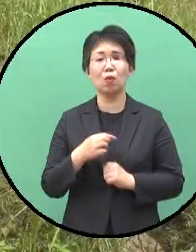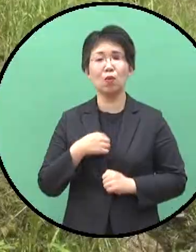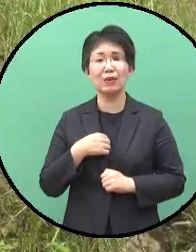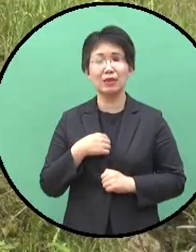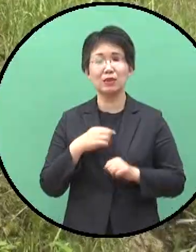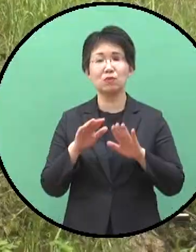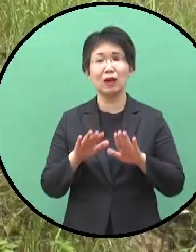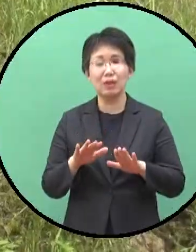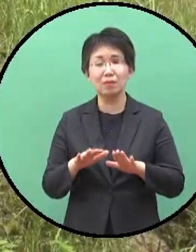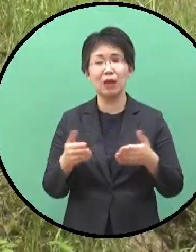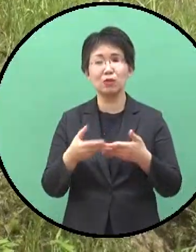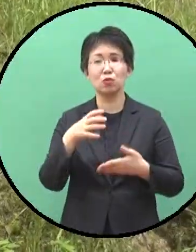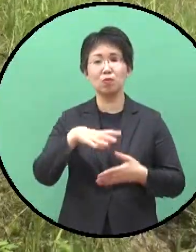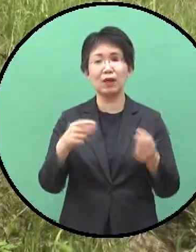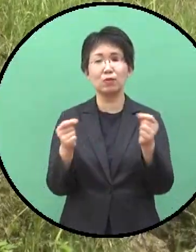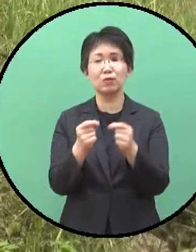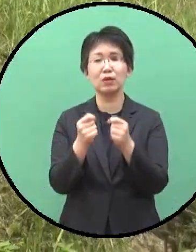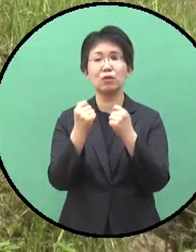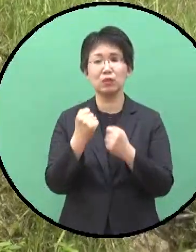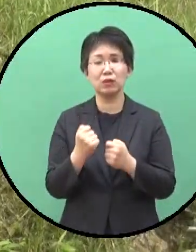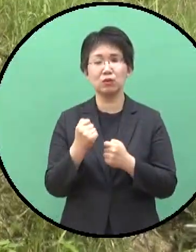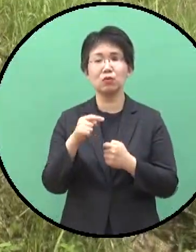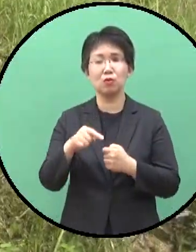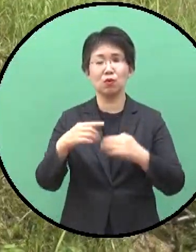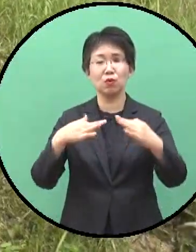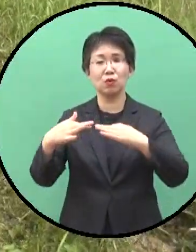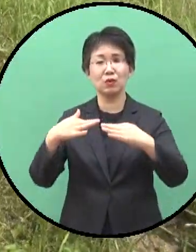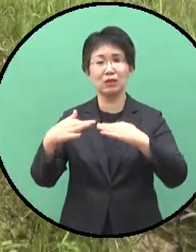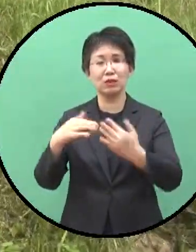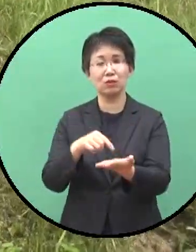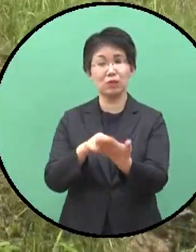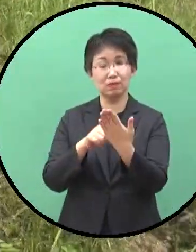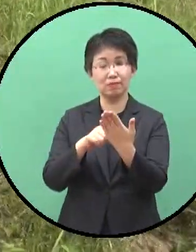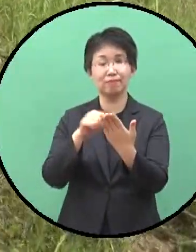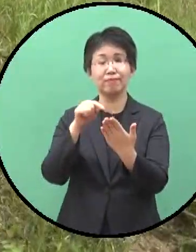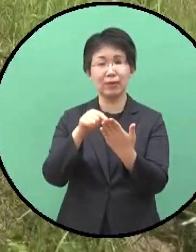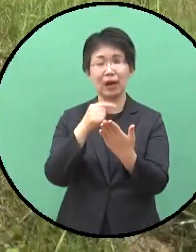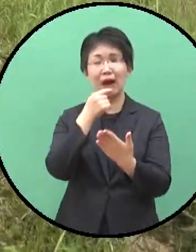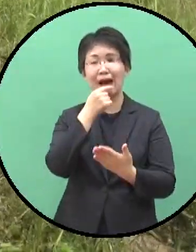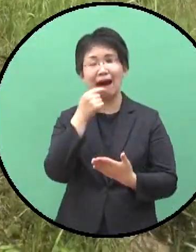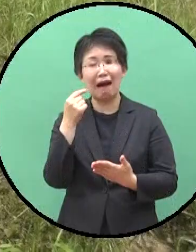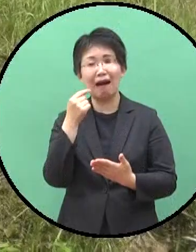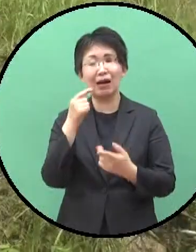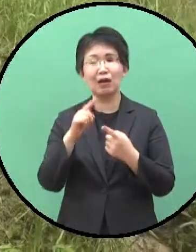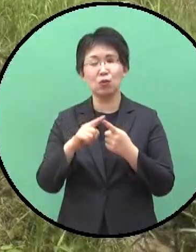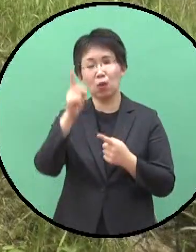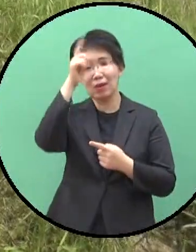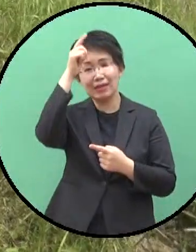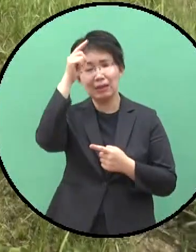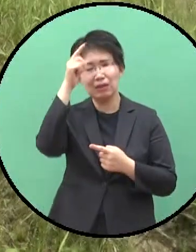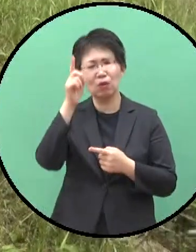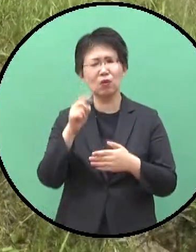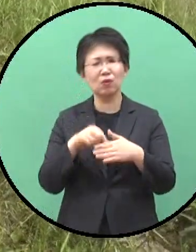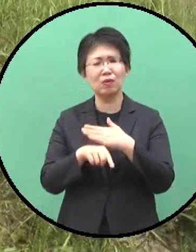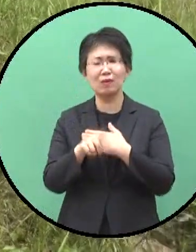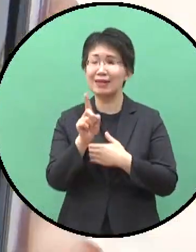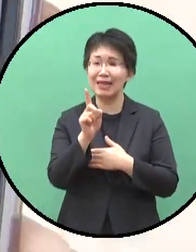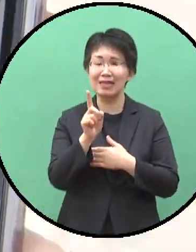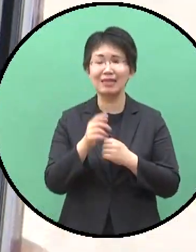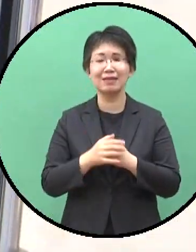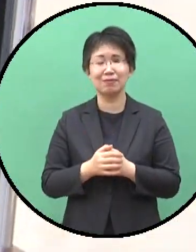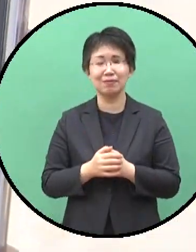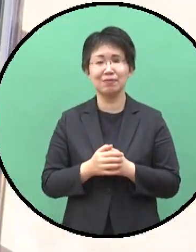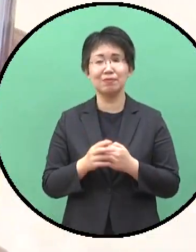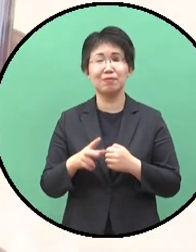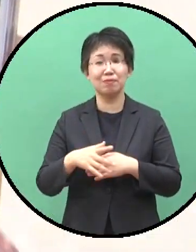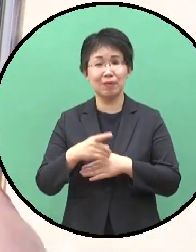は今職場の近くにいるんですけども、はい、この地図に表示されている赤色と黄色、どういうものでしょうか。 はい、まず